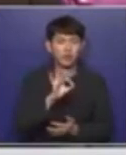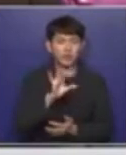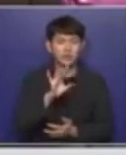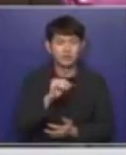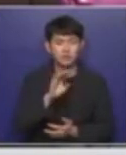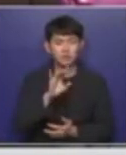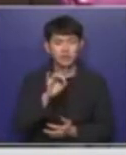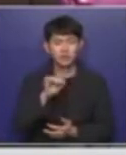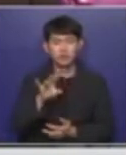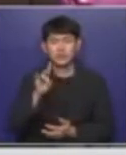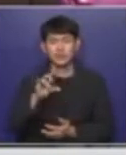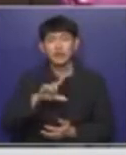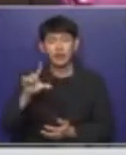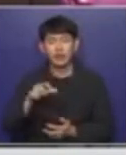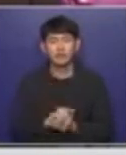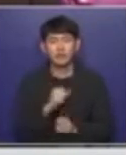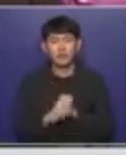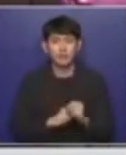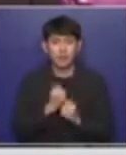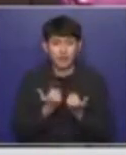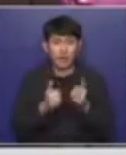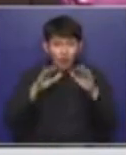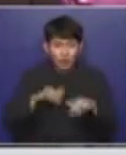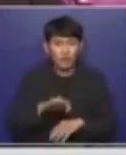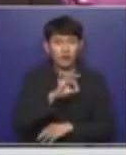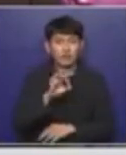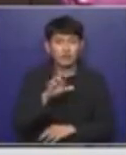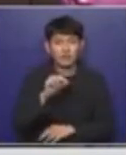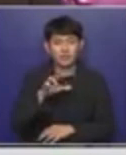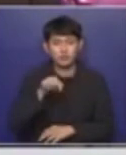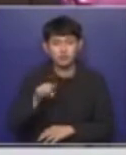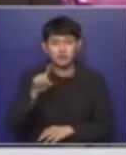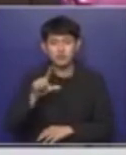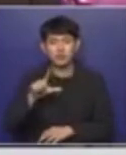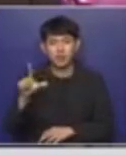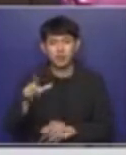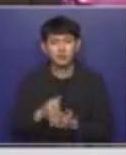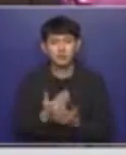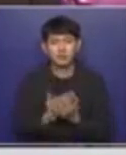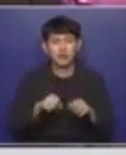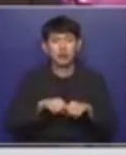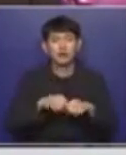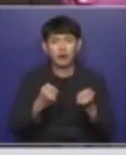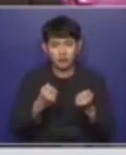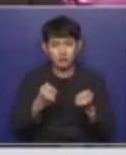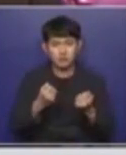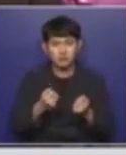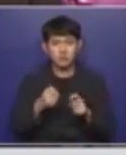ทปีนี้เหลือ 933.1 ล้านบาทถูกตัดลงไป